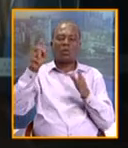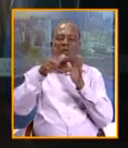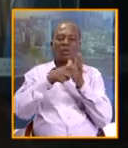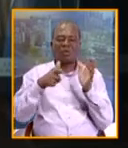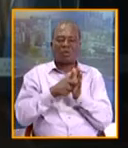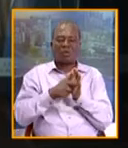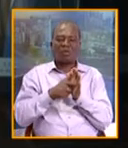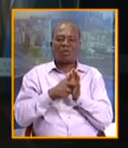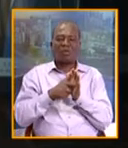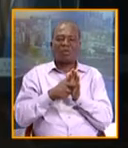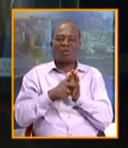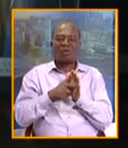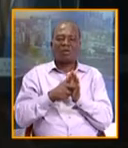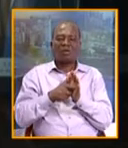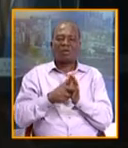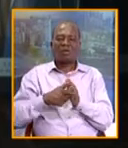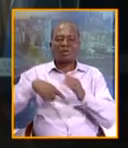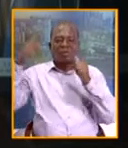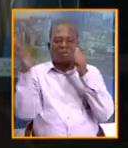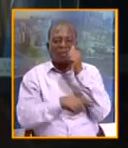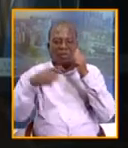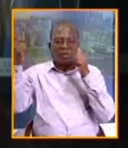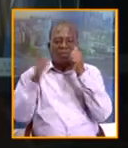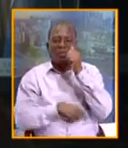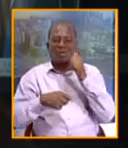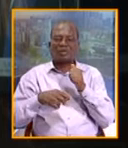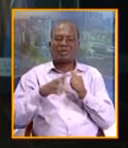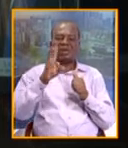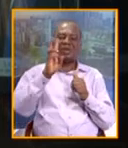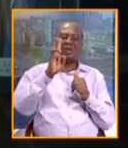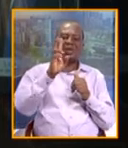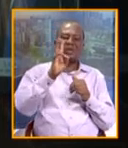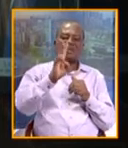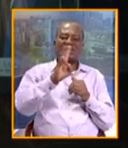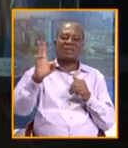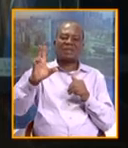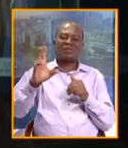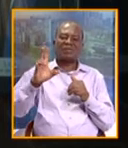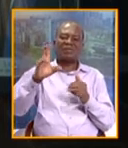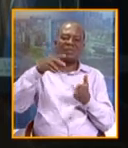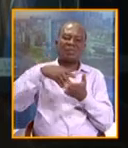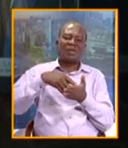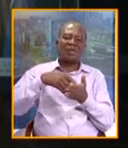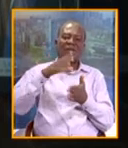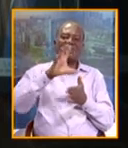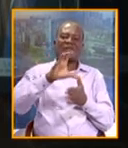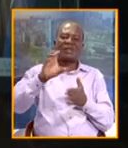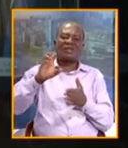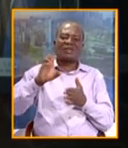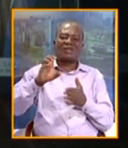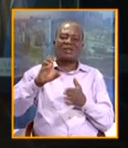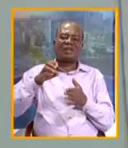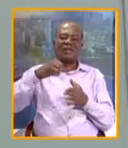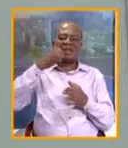7500 euros et même une peine de six mois de prison pour en fait quelqu'un qui il posait la conduite